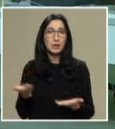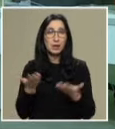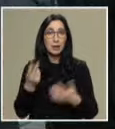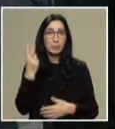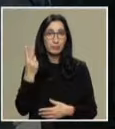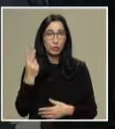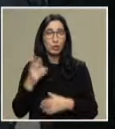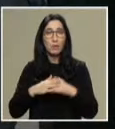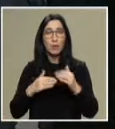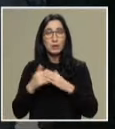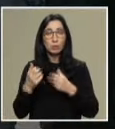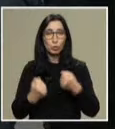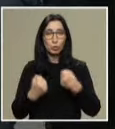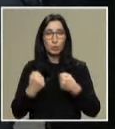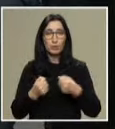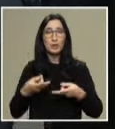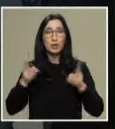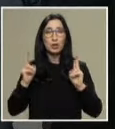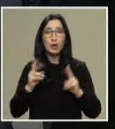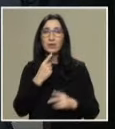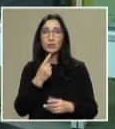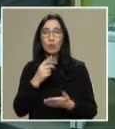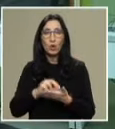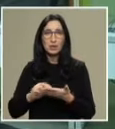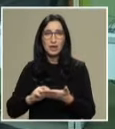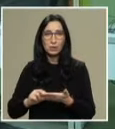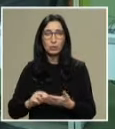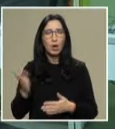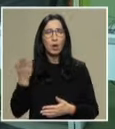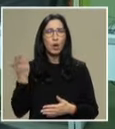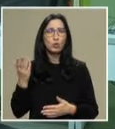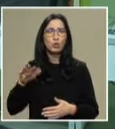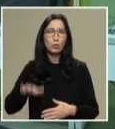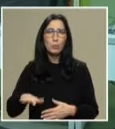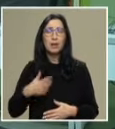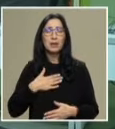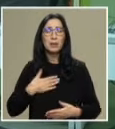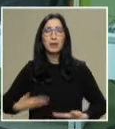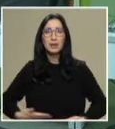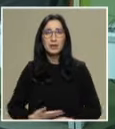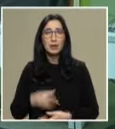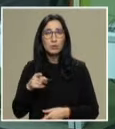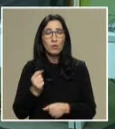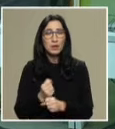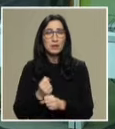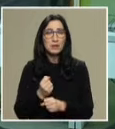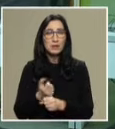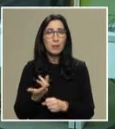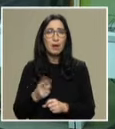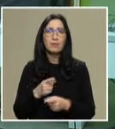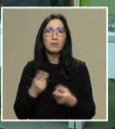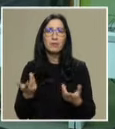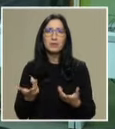в майсторското управление с решаването на тестовете. Още от малък имах интерес към това да се занимавам с